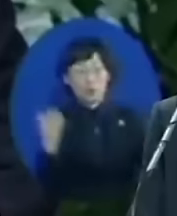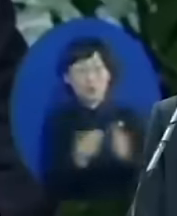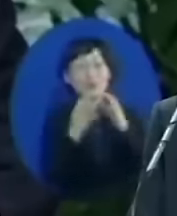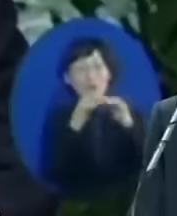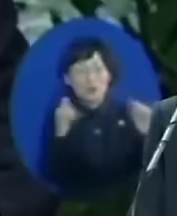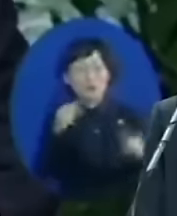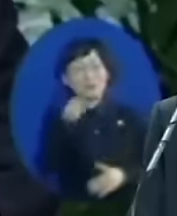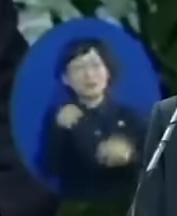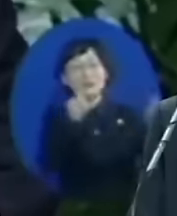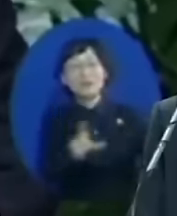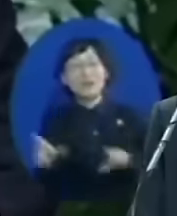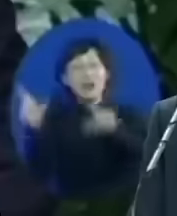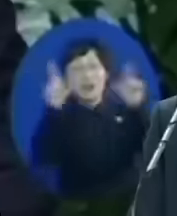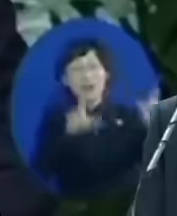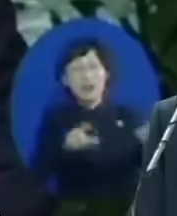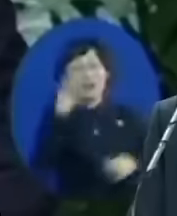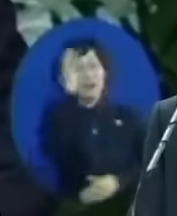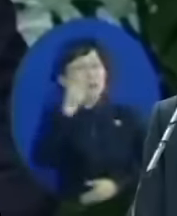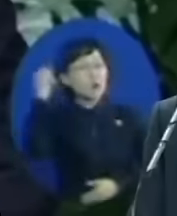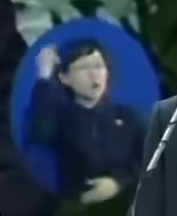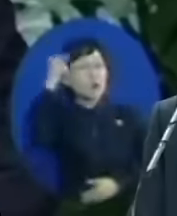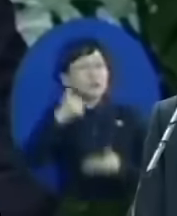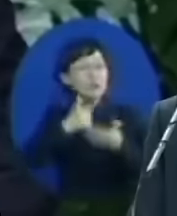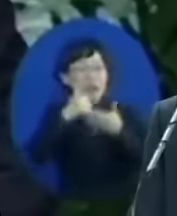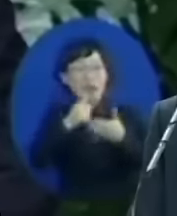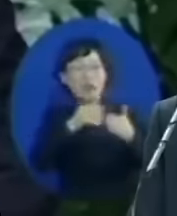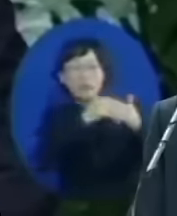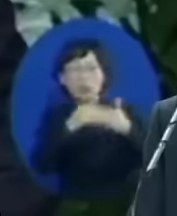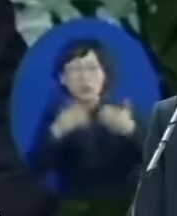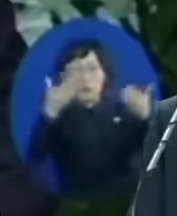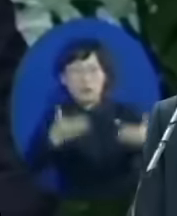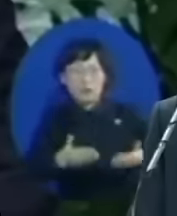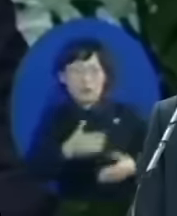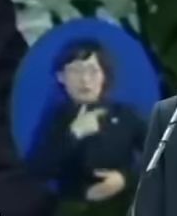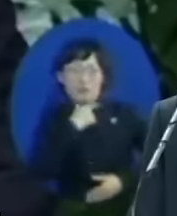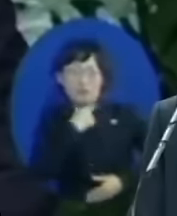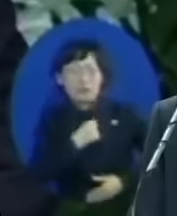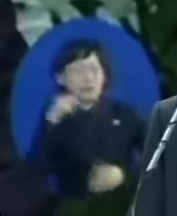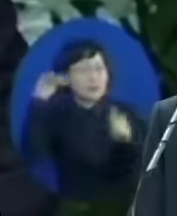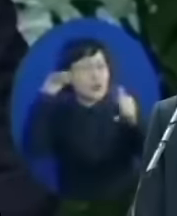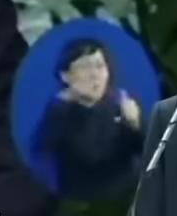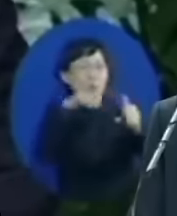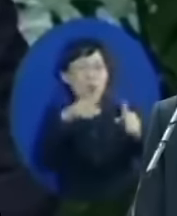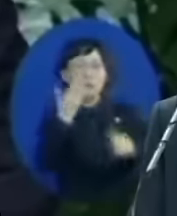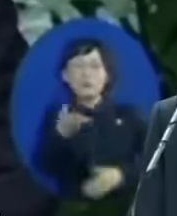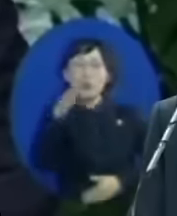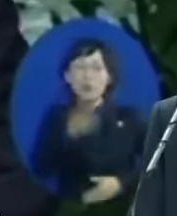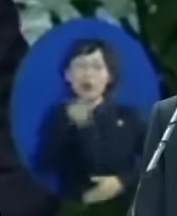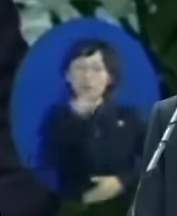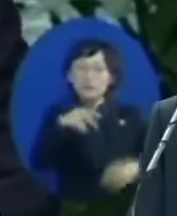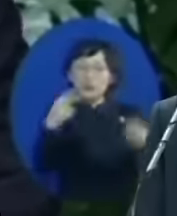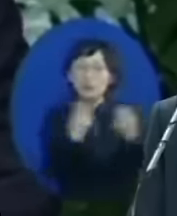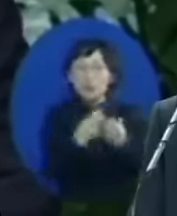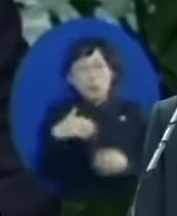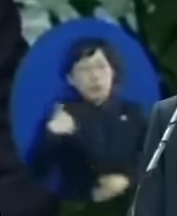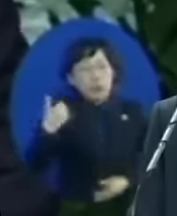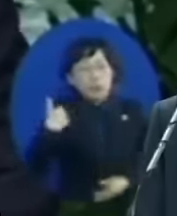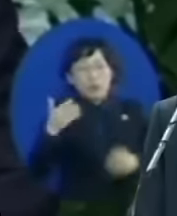생활에 성령님의 인도를 받기 간절히 사모합니다. 그러나 그 방법을 몰라서 애를